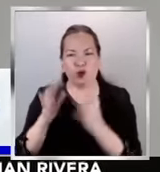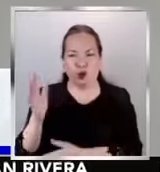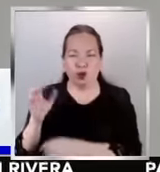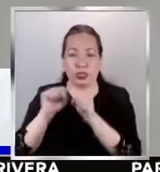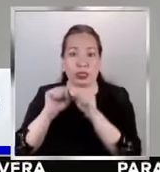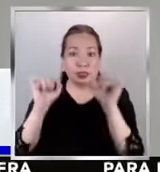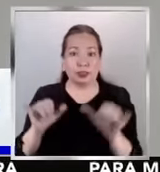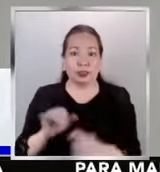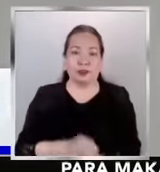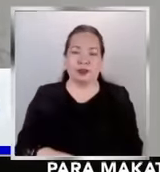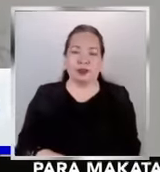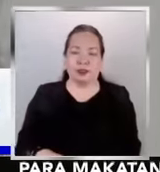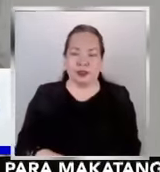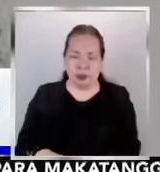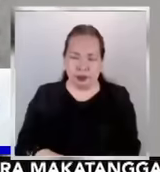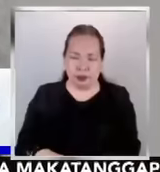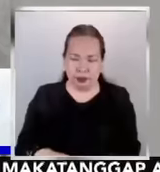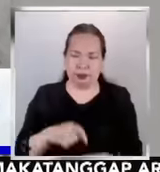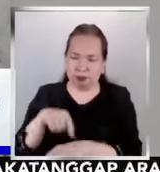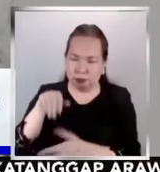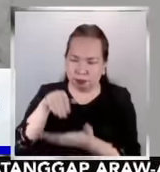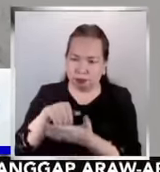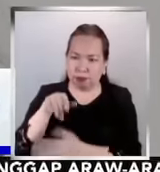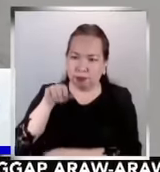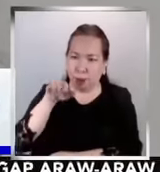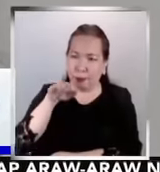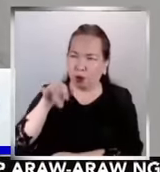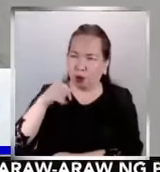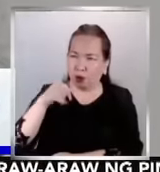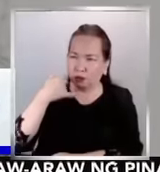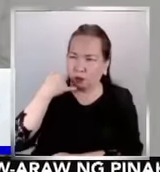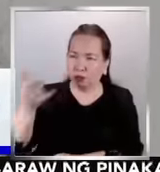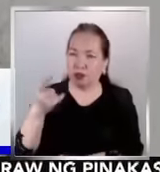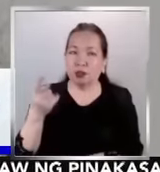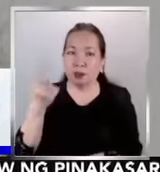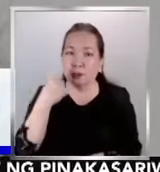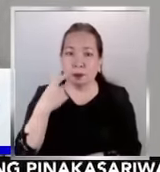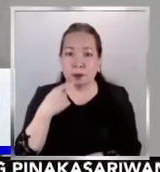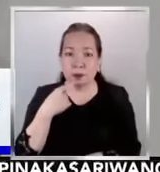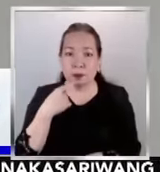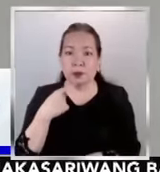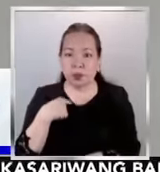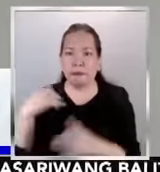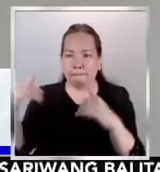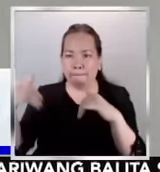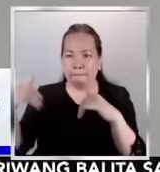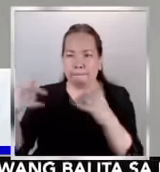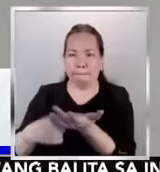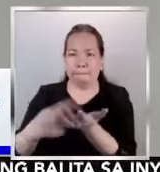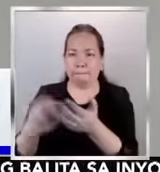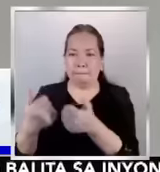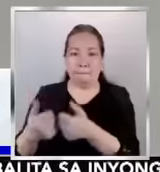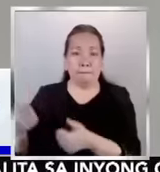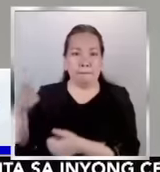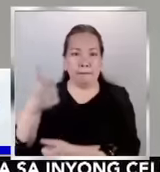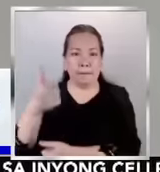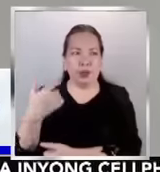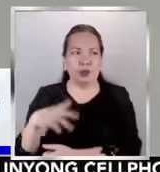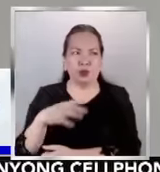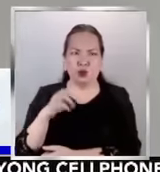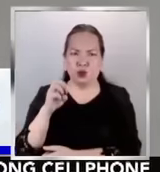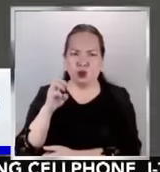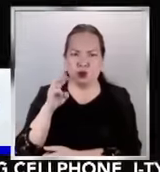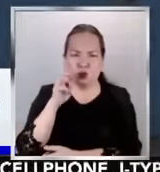t's nung hapon ulit ngayon po n nag-follow up na kami ang sabi naman imi-meet pa sa head nila ung process is sobrang haba at saka